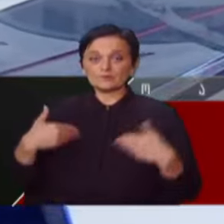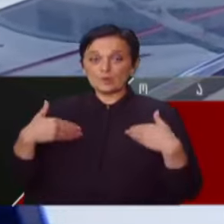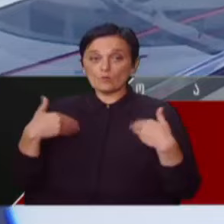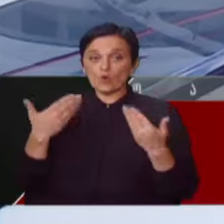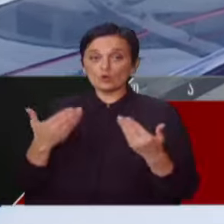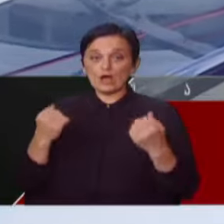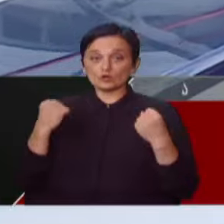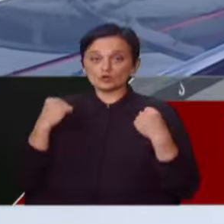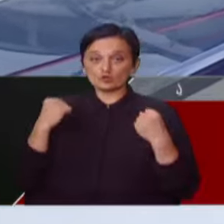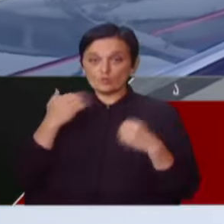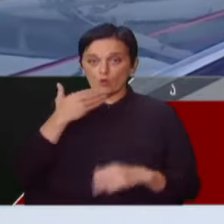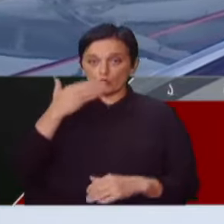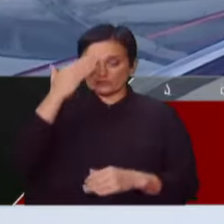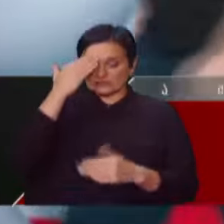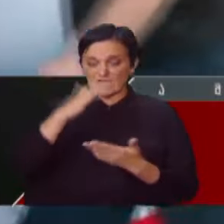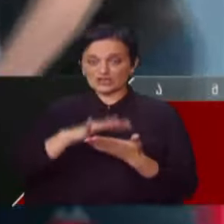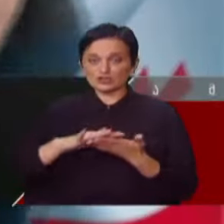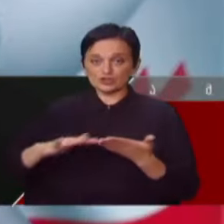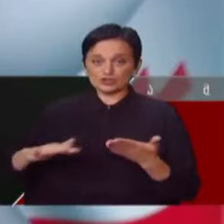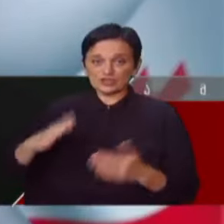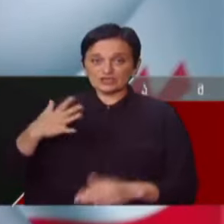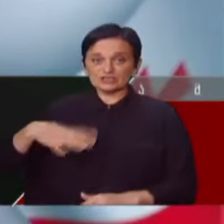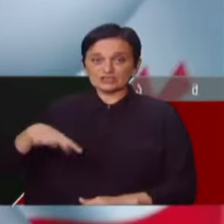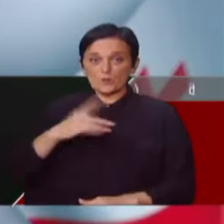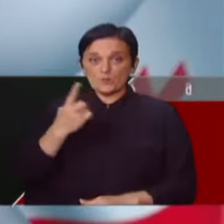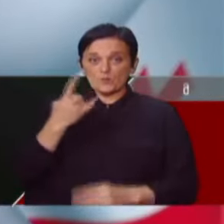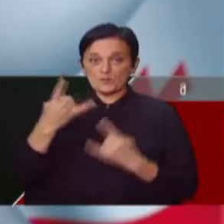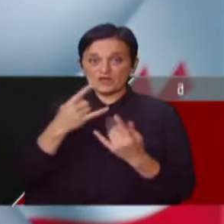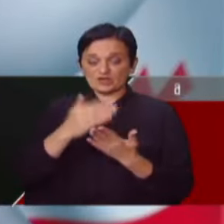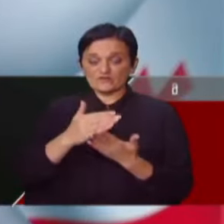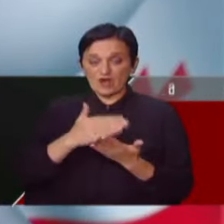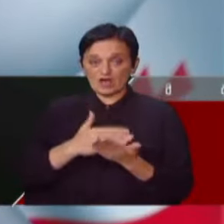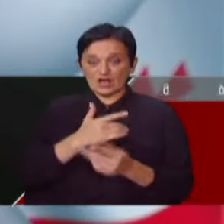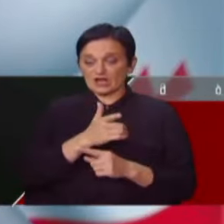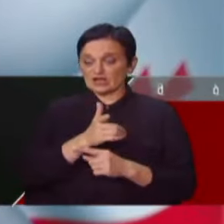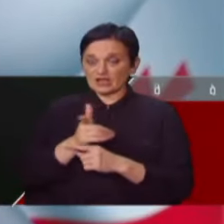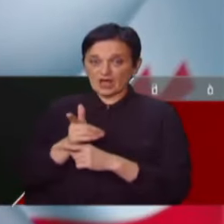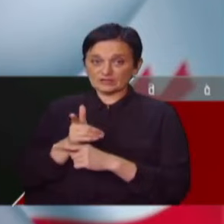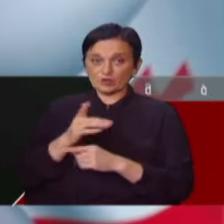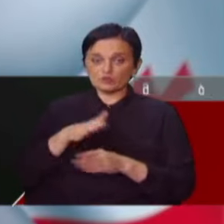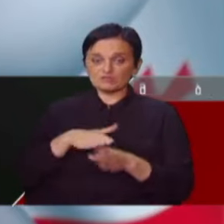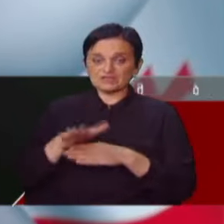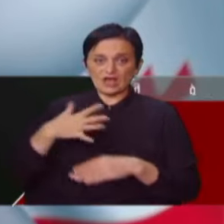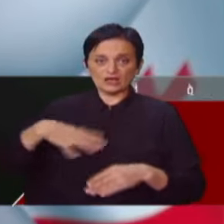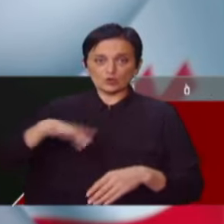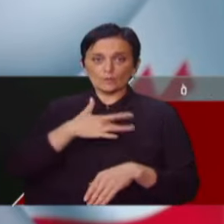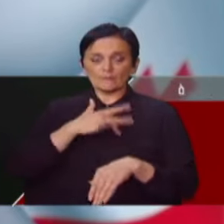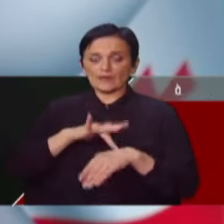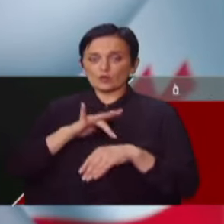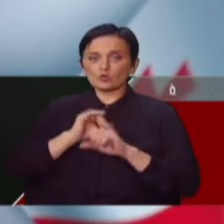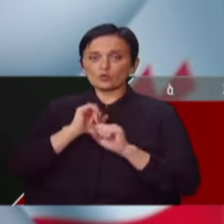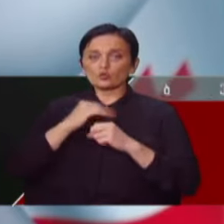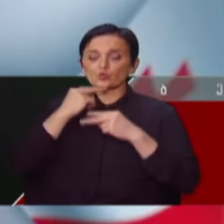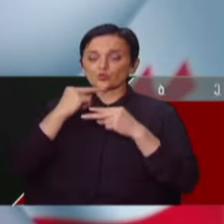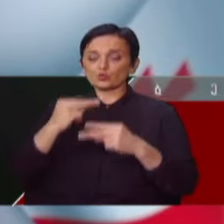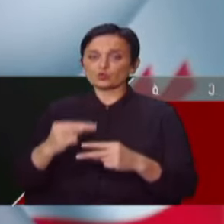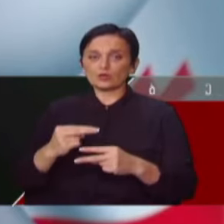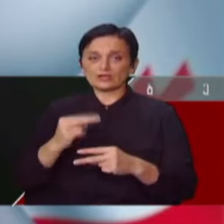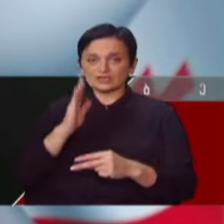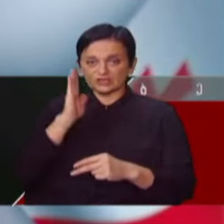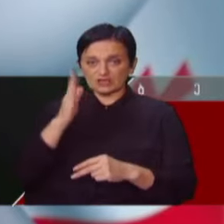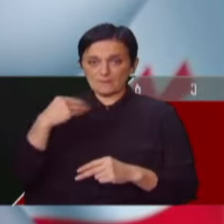მოგესალმებით, სპორტული ზაფხული გრძელდება საქართველოს პირველი არხის ეთერშიც და მთელი საქართველოს გულშემატკივრების ყურადღება ამჯერად